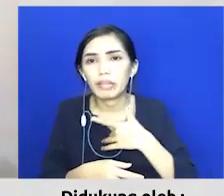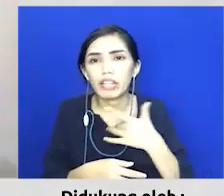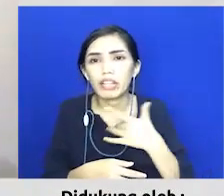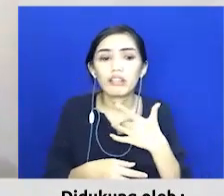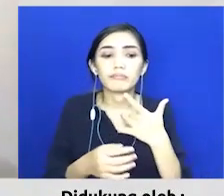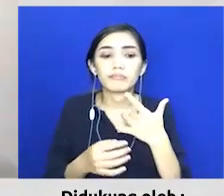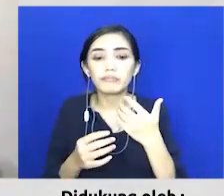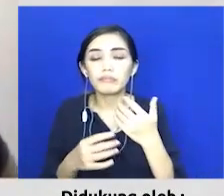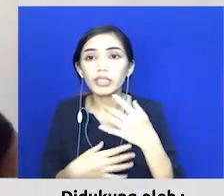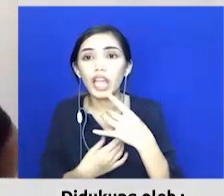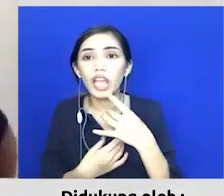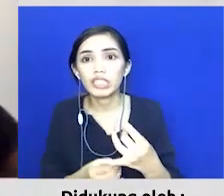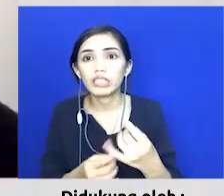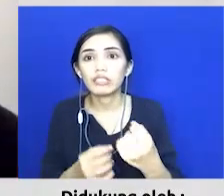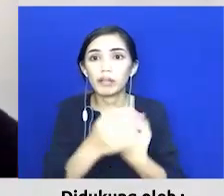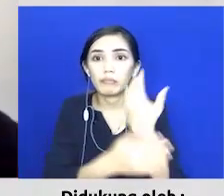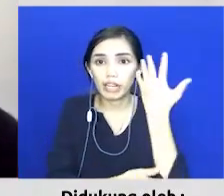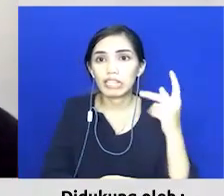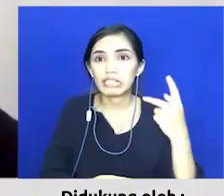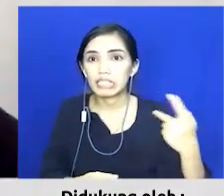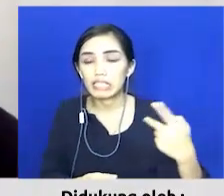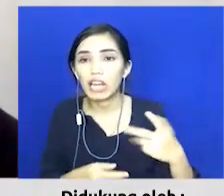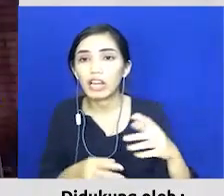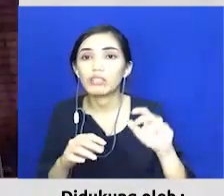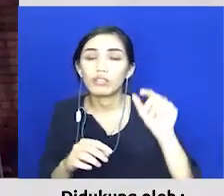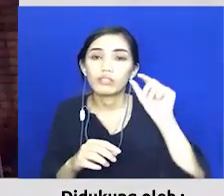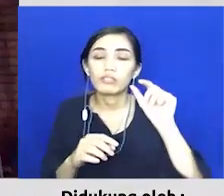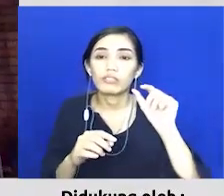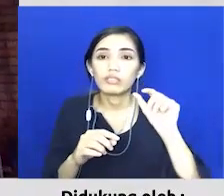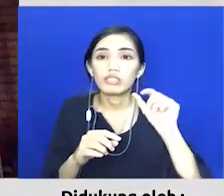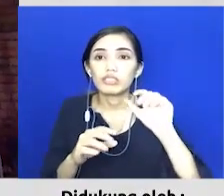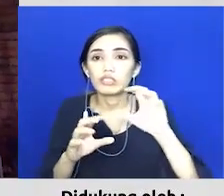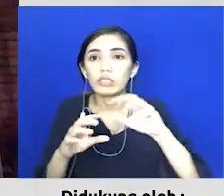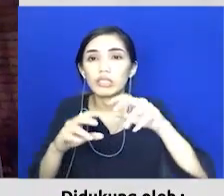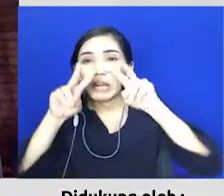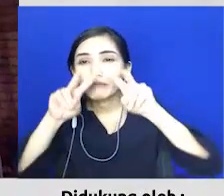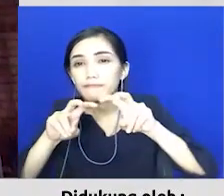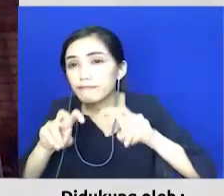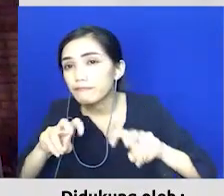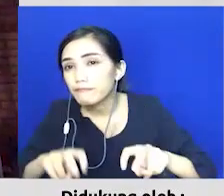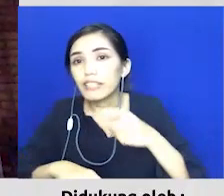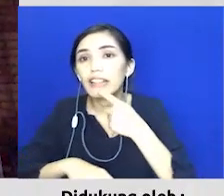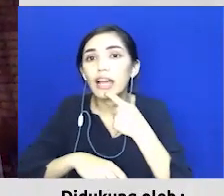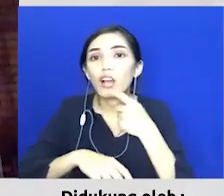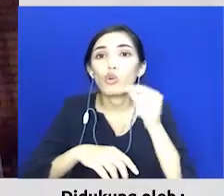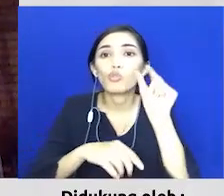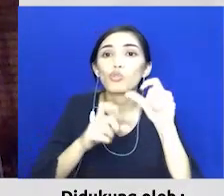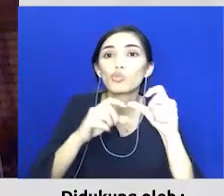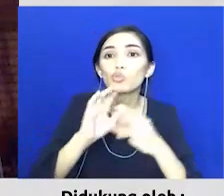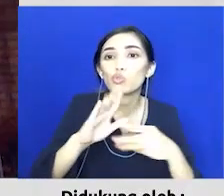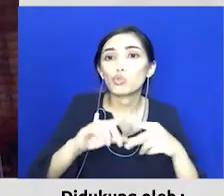Ismail. Menurut saya, tentu saja tadi kita bicara soal kepekaan menangkap ya